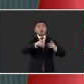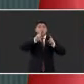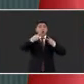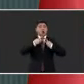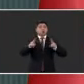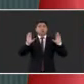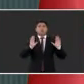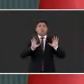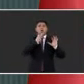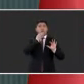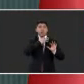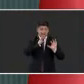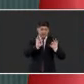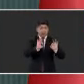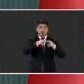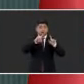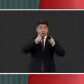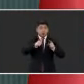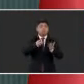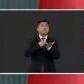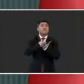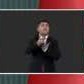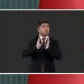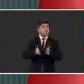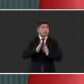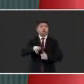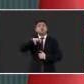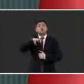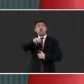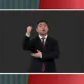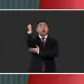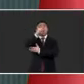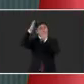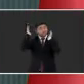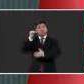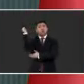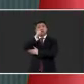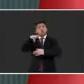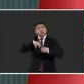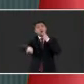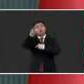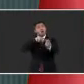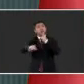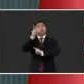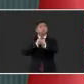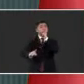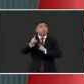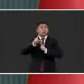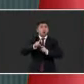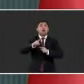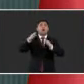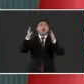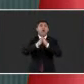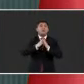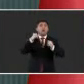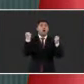kalması, toprağın ekilmesi, yolların yük taşıyan kamyonlarla dolu olması, emlak ve araç